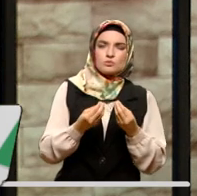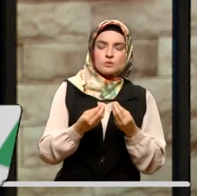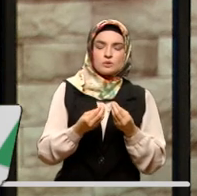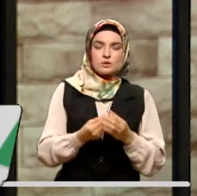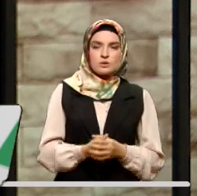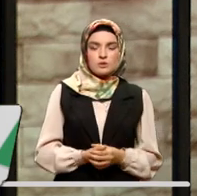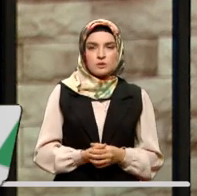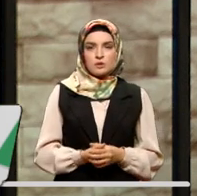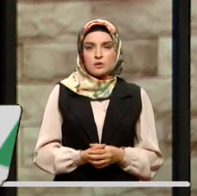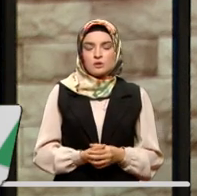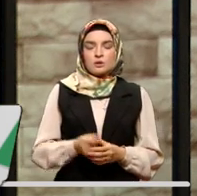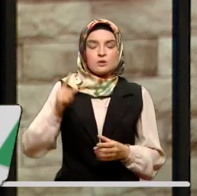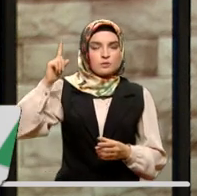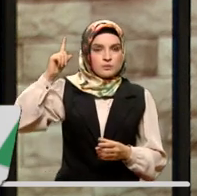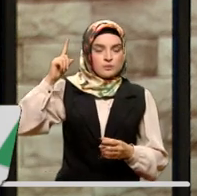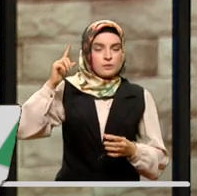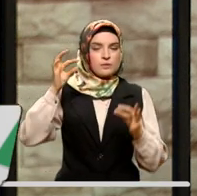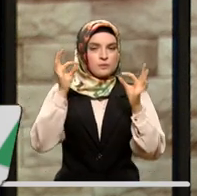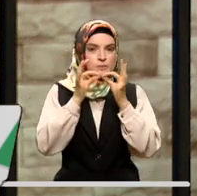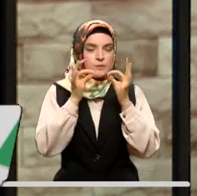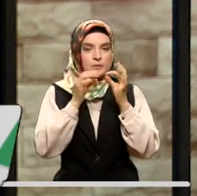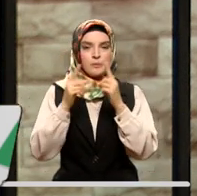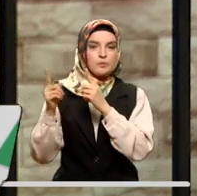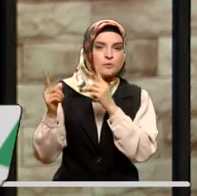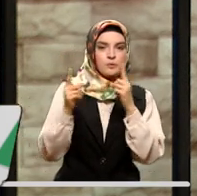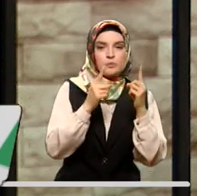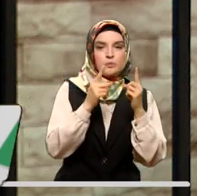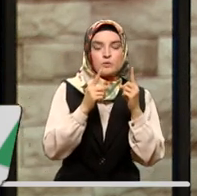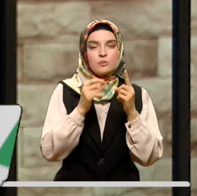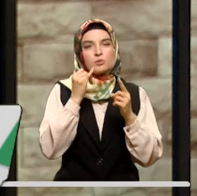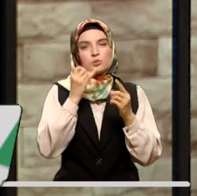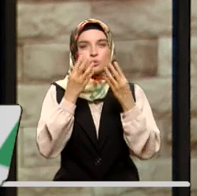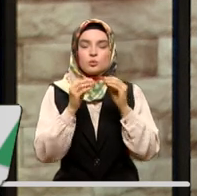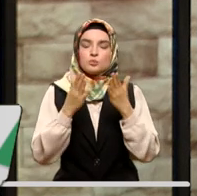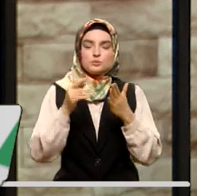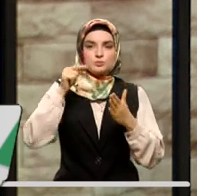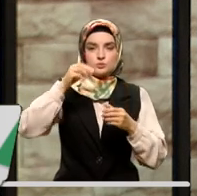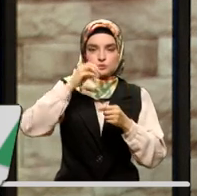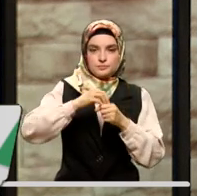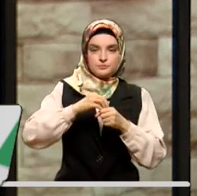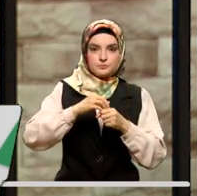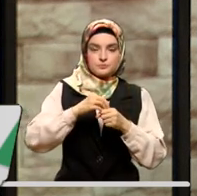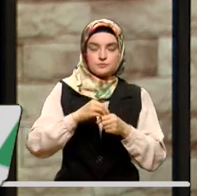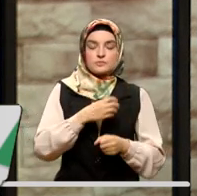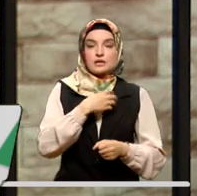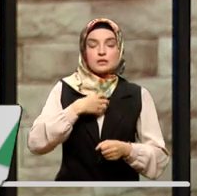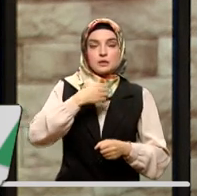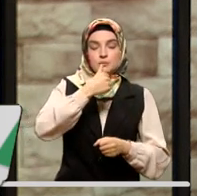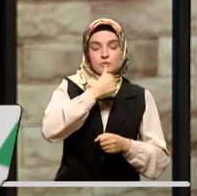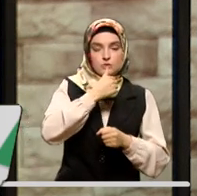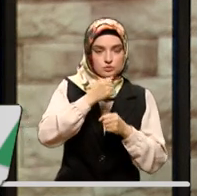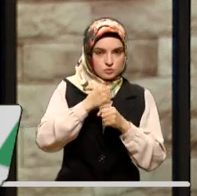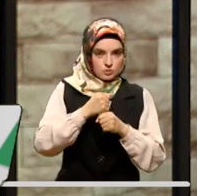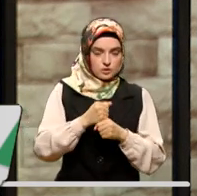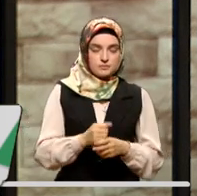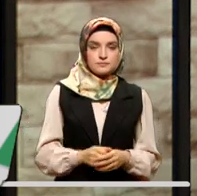ilişkisinde, çocukla Rabbi arasındaki ilişkide bazen travmalar oluşturabiliyor. Evet. Onun için ebeveynlere düşen en